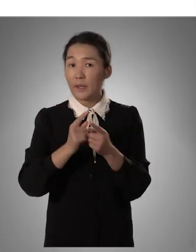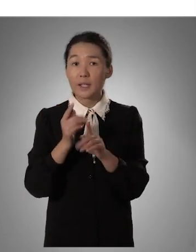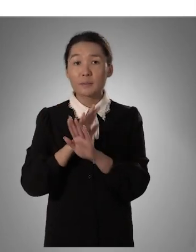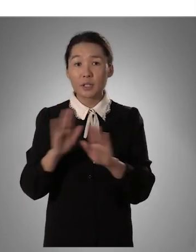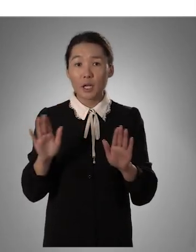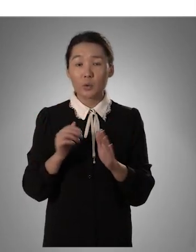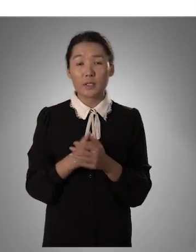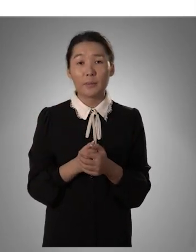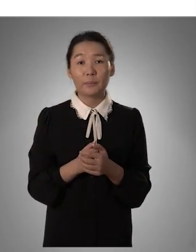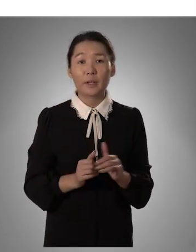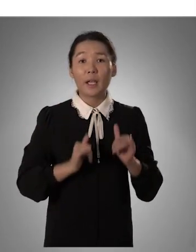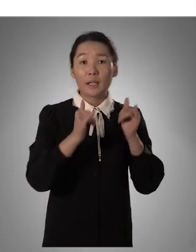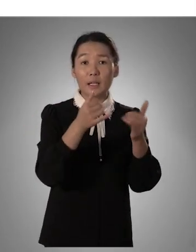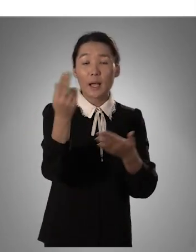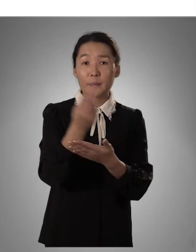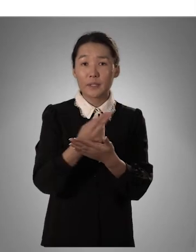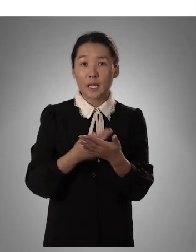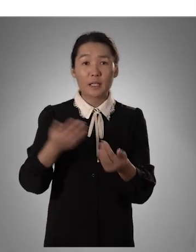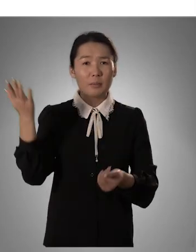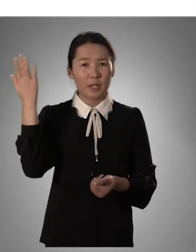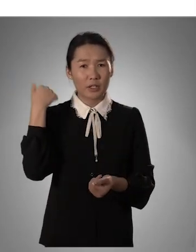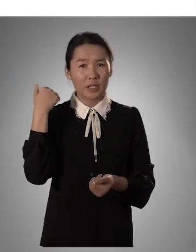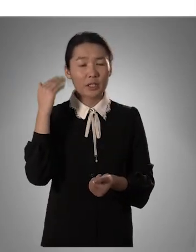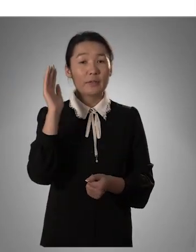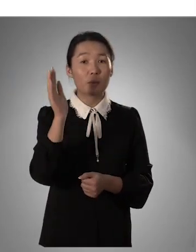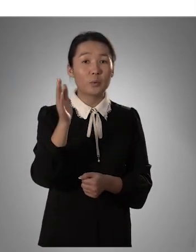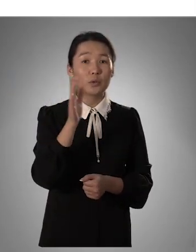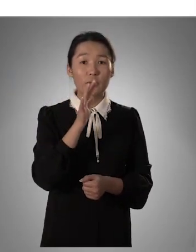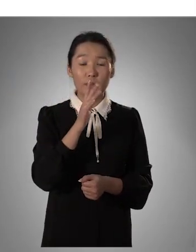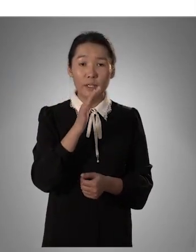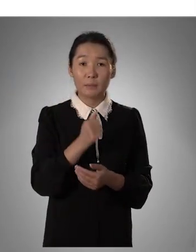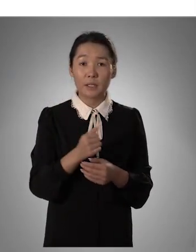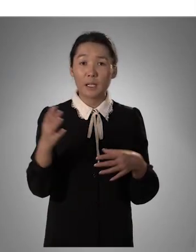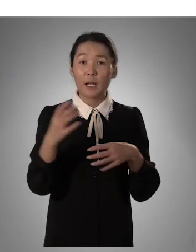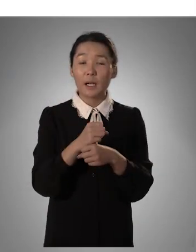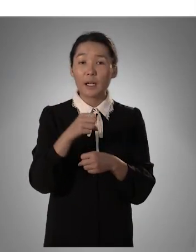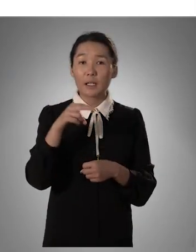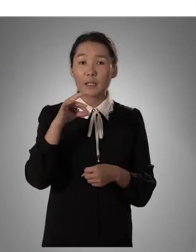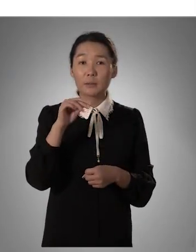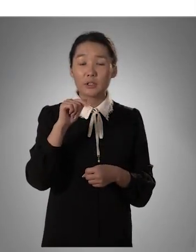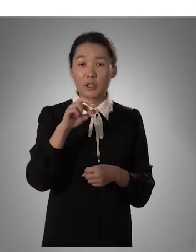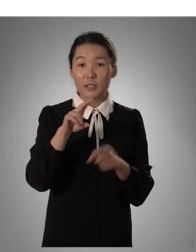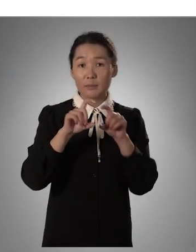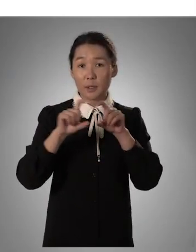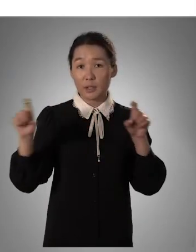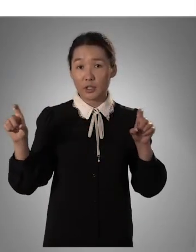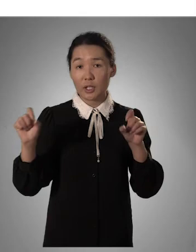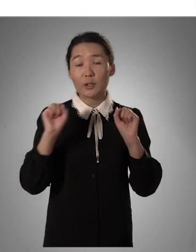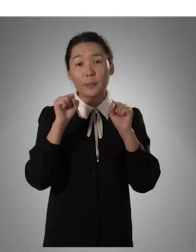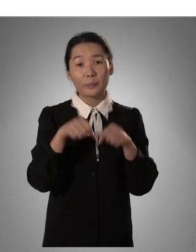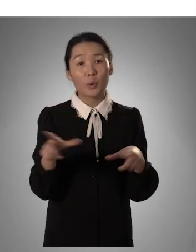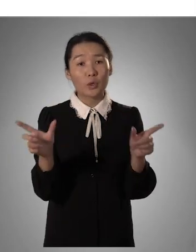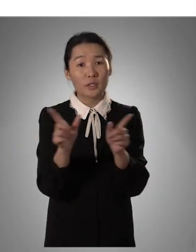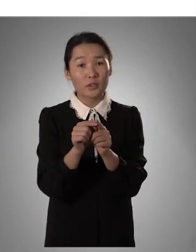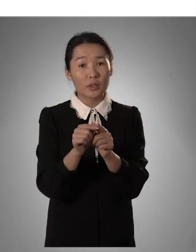для описания прошедшего и будущего времени краткое причастие предложение может сочетаться с